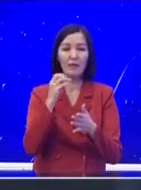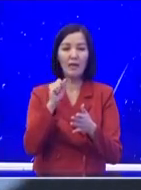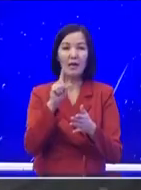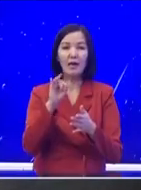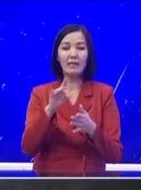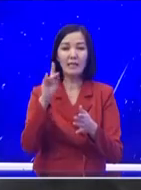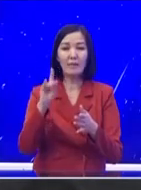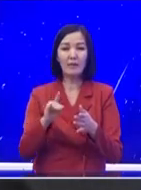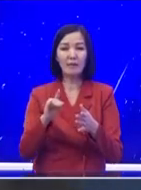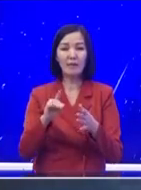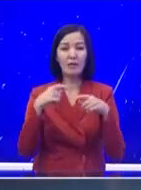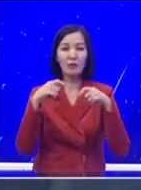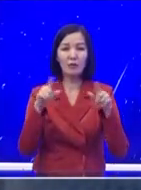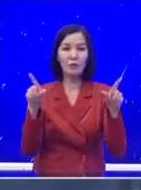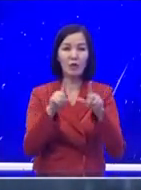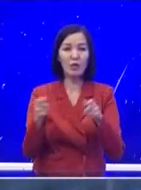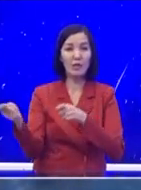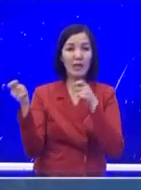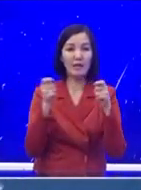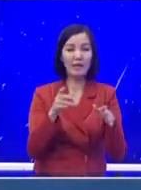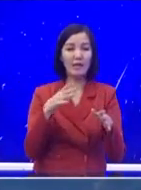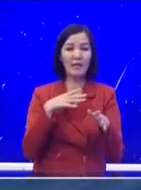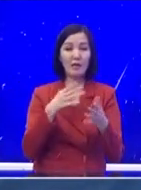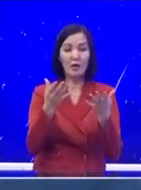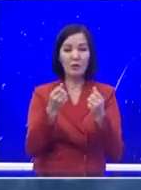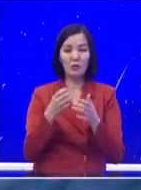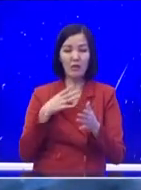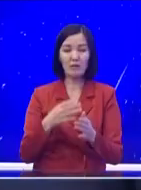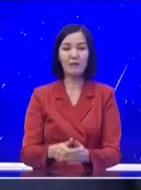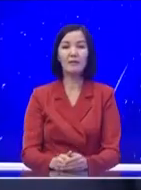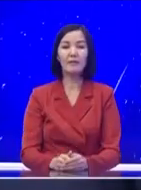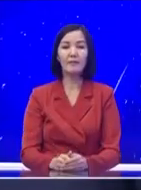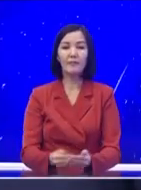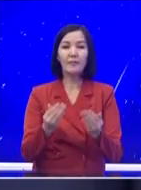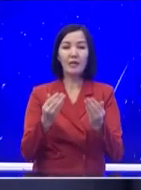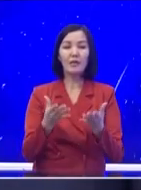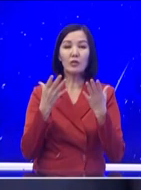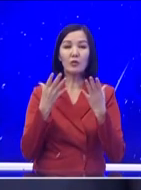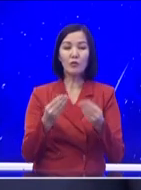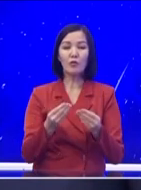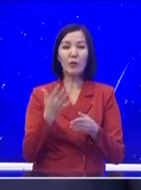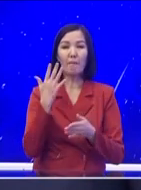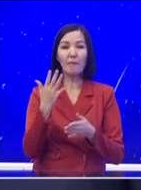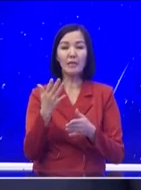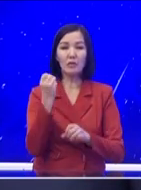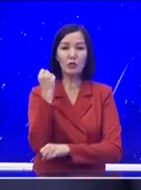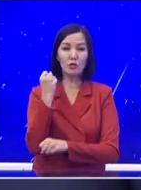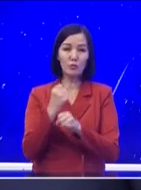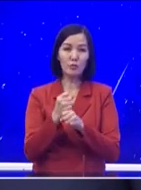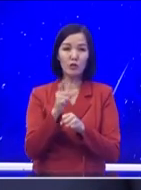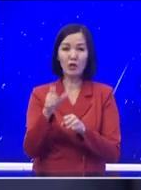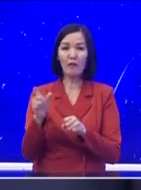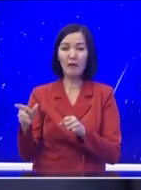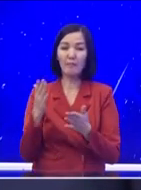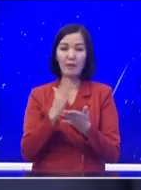Азия мебель дүкенінен тасымалдамақ, алғашқы легін алдырып та қойыпты. Қазіргі кезде 5 жұмысшы алып